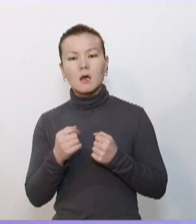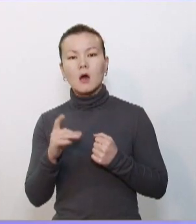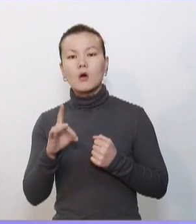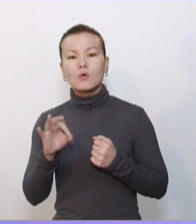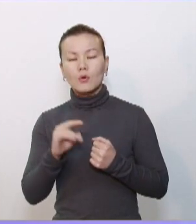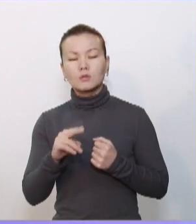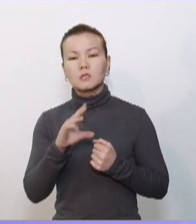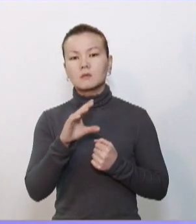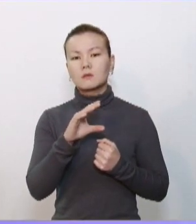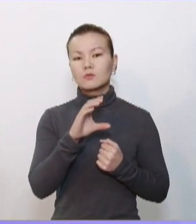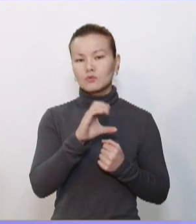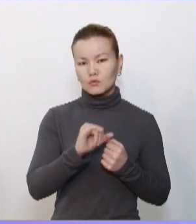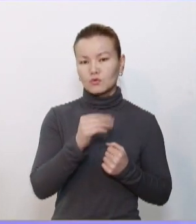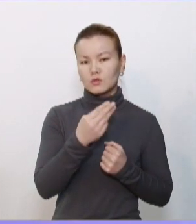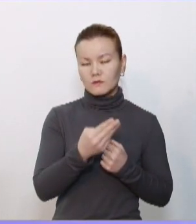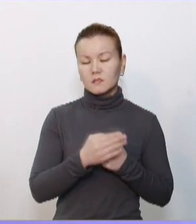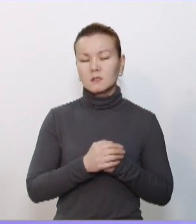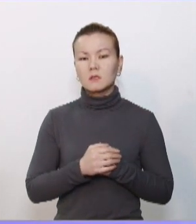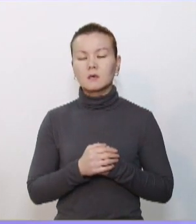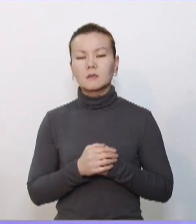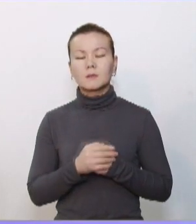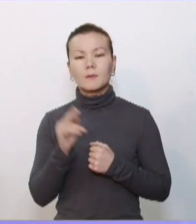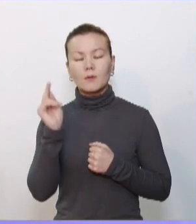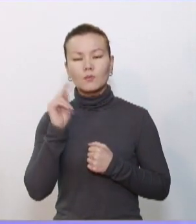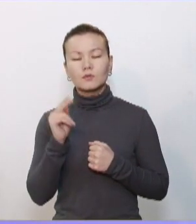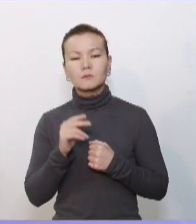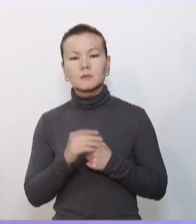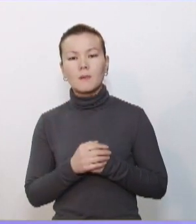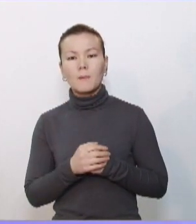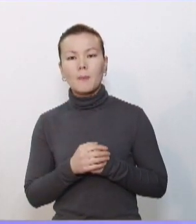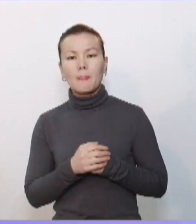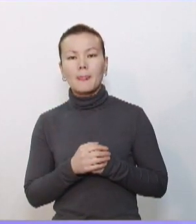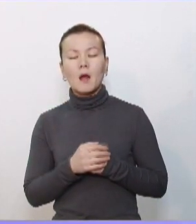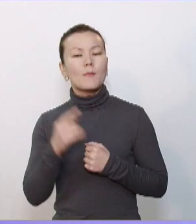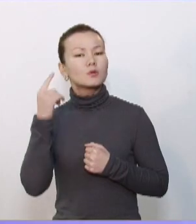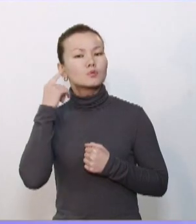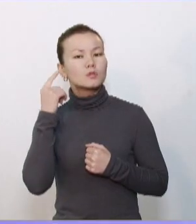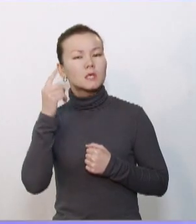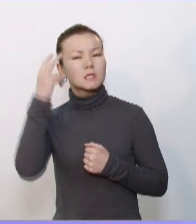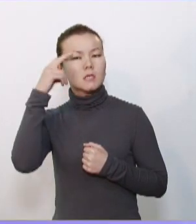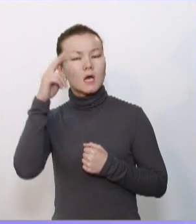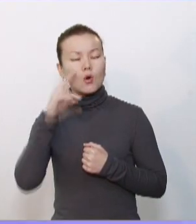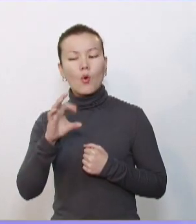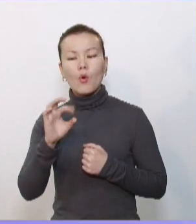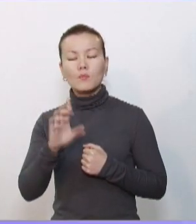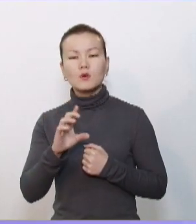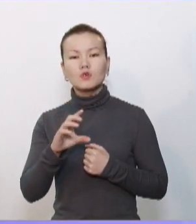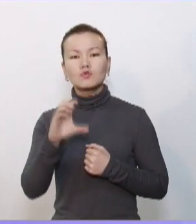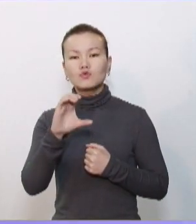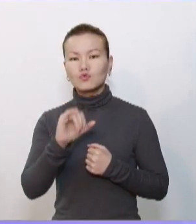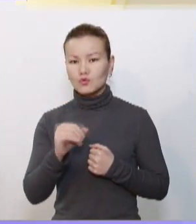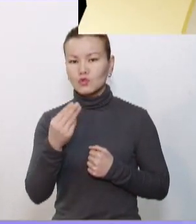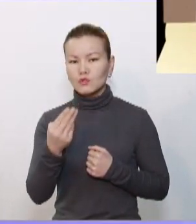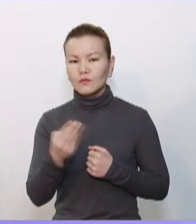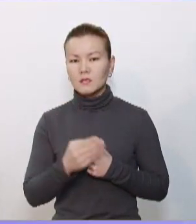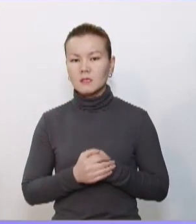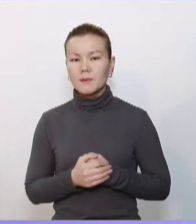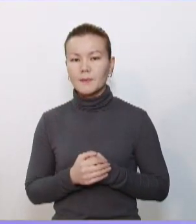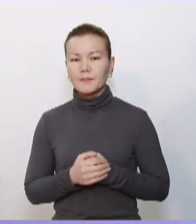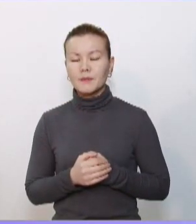существительных. Прослушайте сказку. об имени